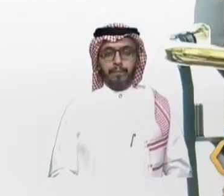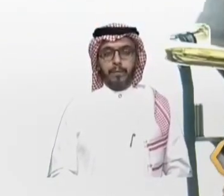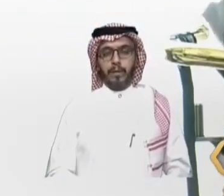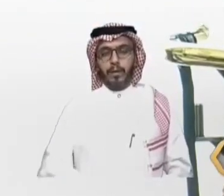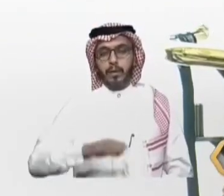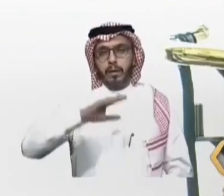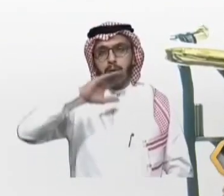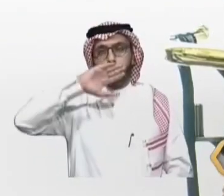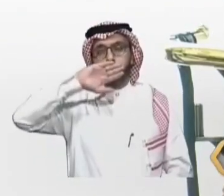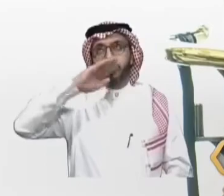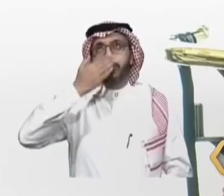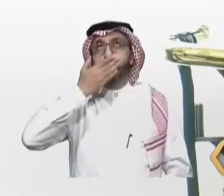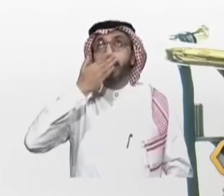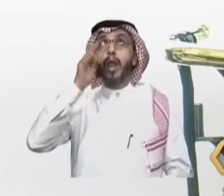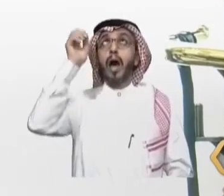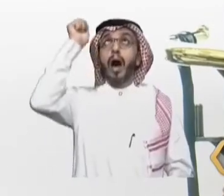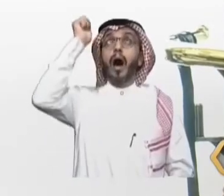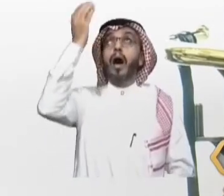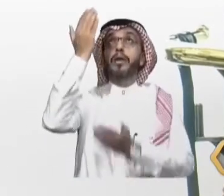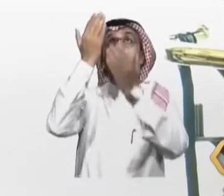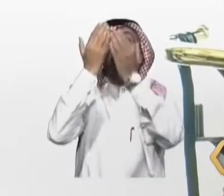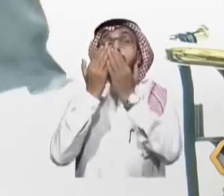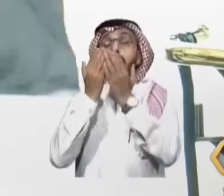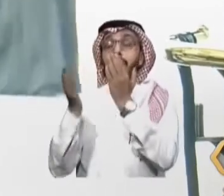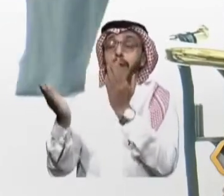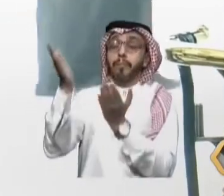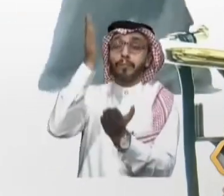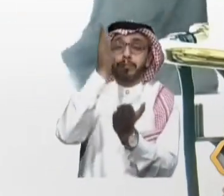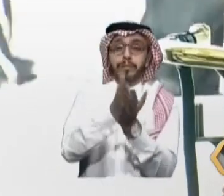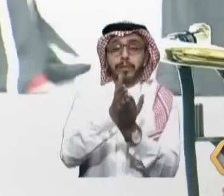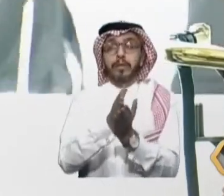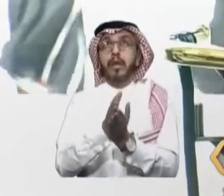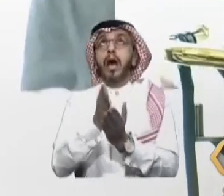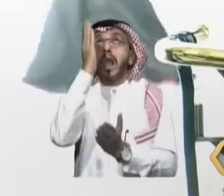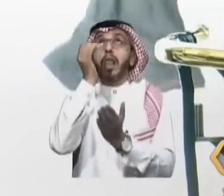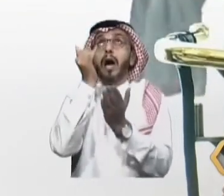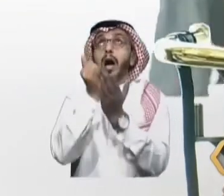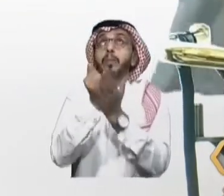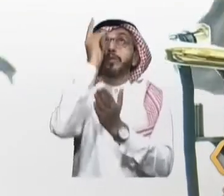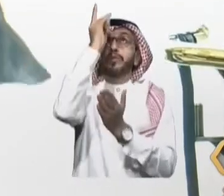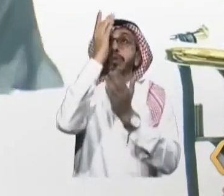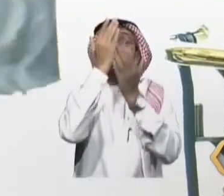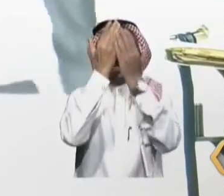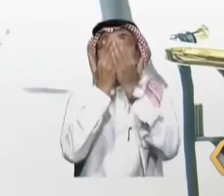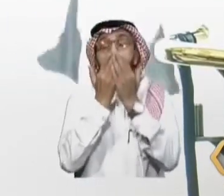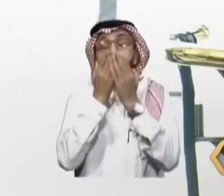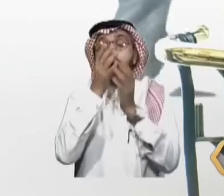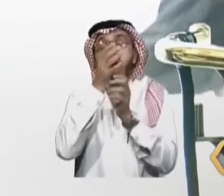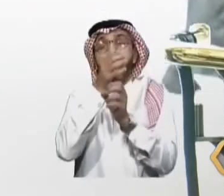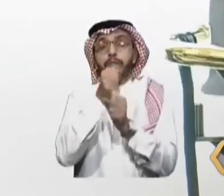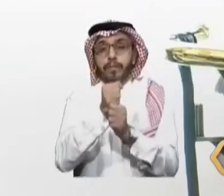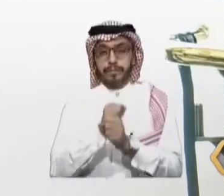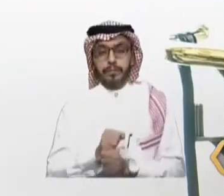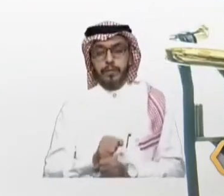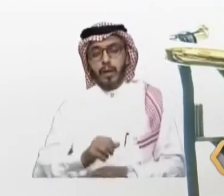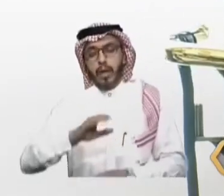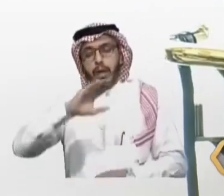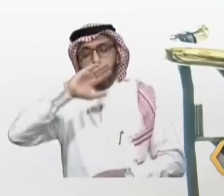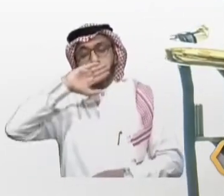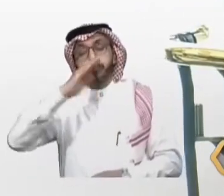الحمد لله الهادي لمن استهداه، الكافي لمن تولاه،